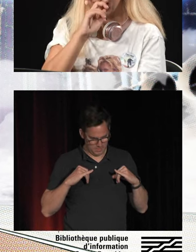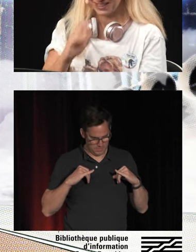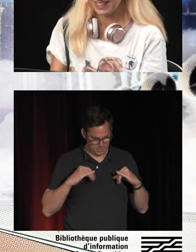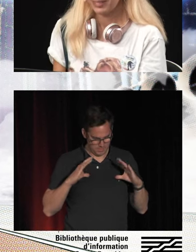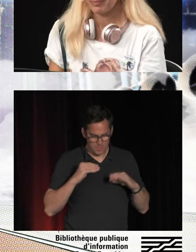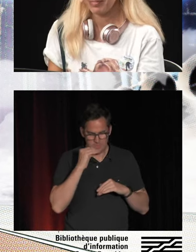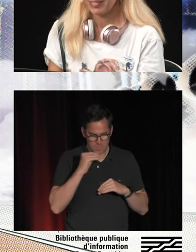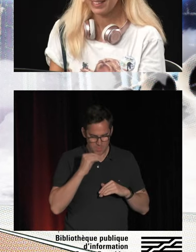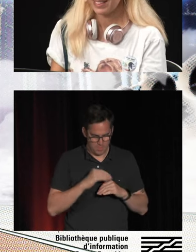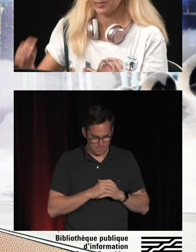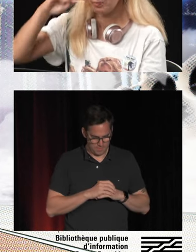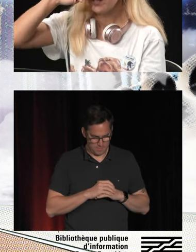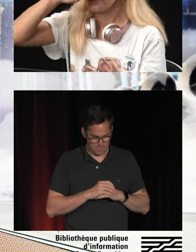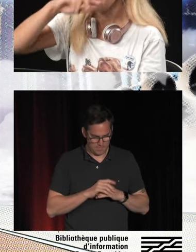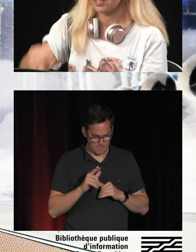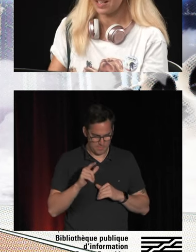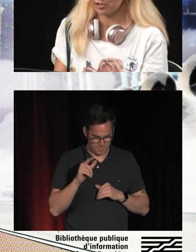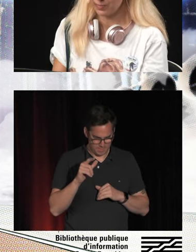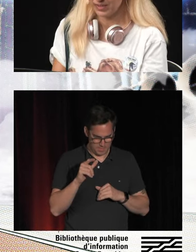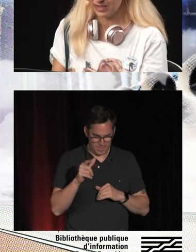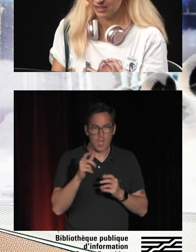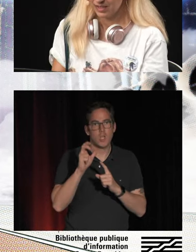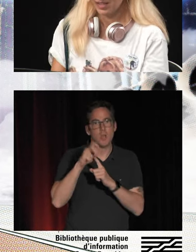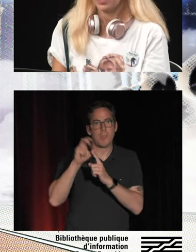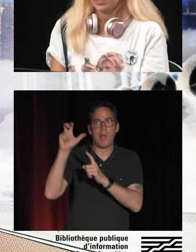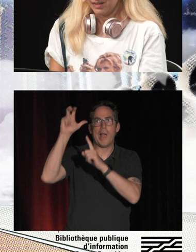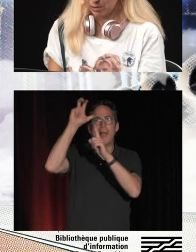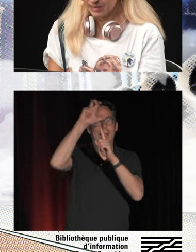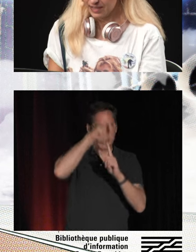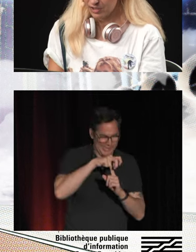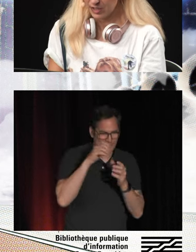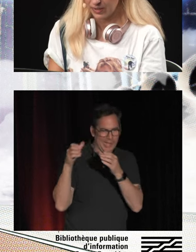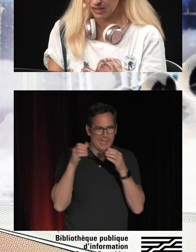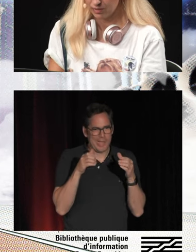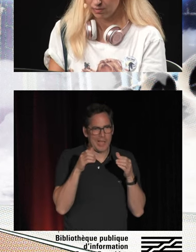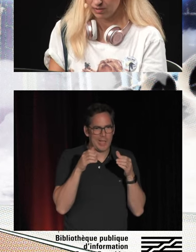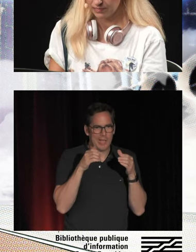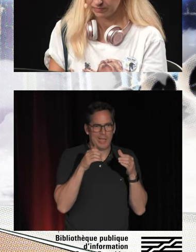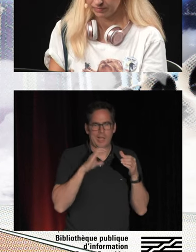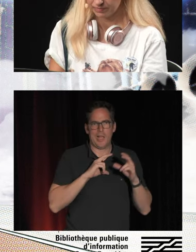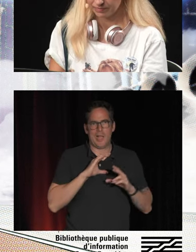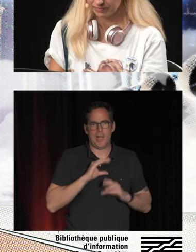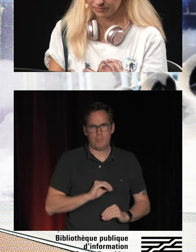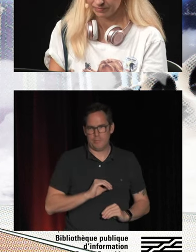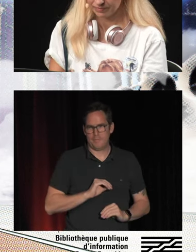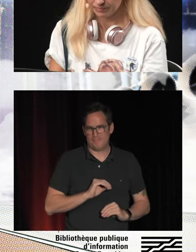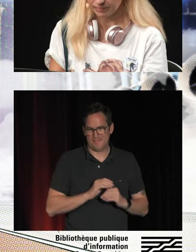Tranquille, tranquille. Donc Peach nous envoie un champi pour se mettre, et là je respire.